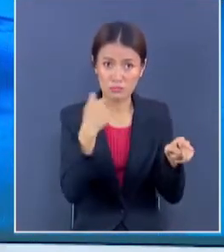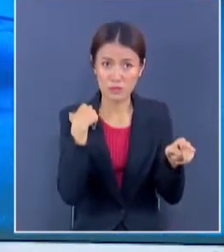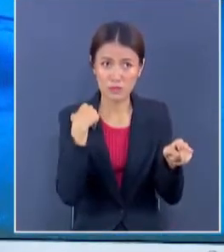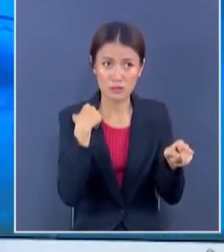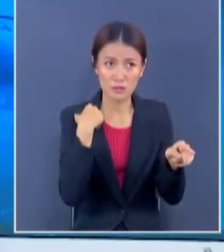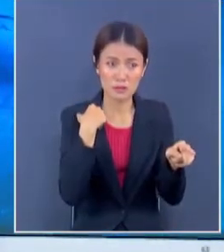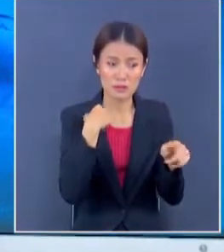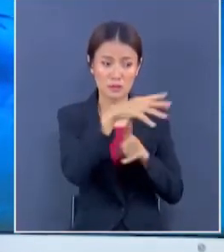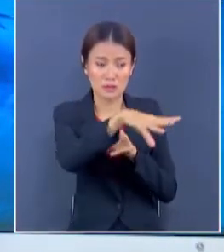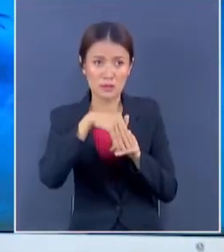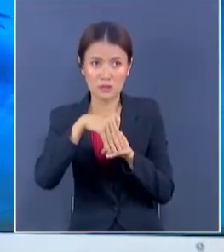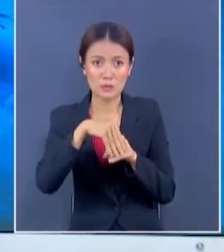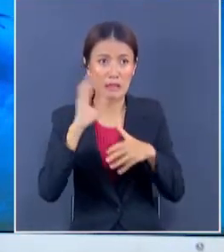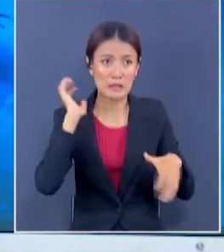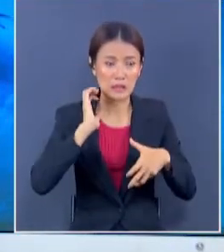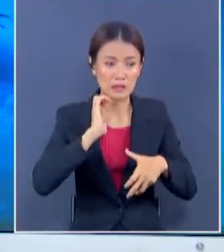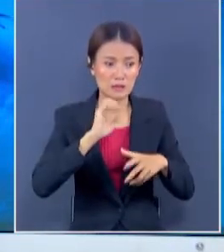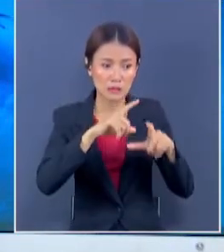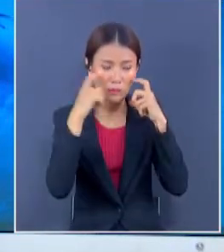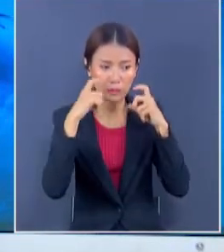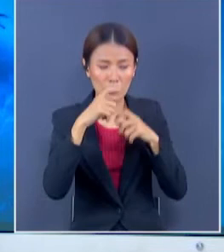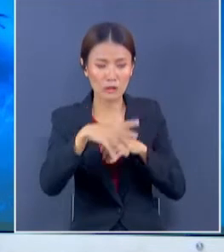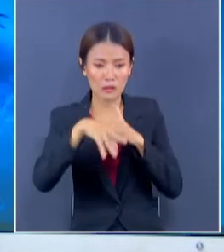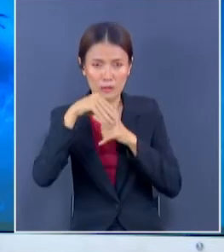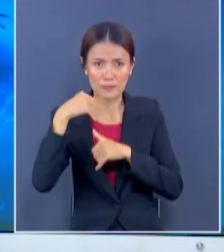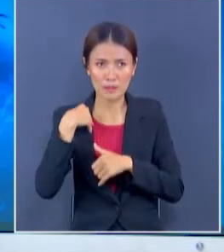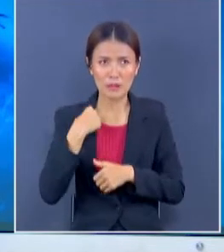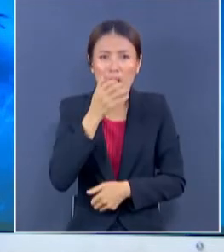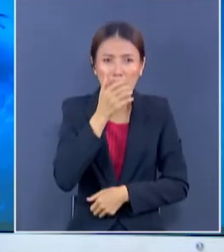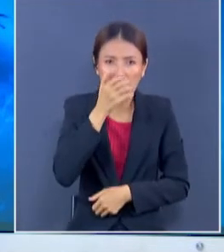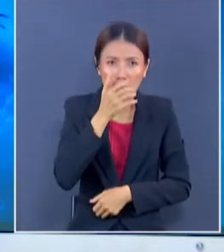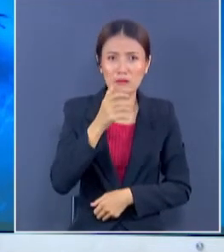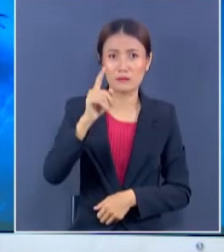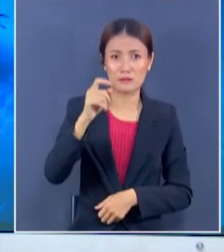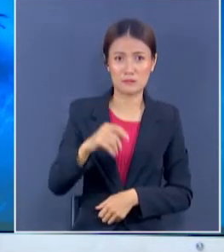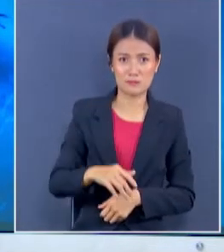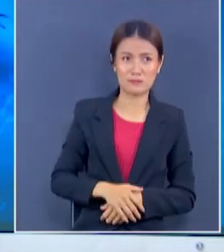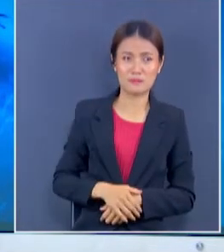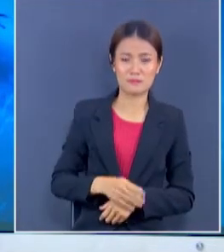ติดเชื้อที่ลิงนะอย่างเงี้ย ก็เป็นข่าว ทิ้งก็ดูแลดีๆหน่อย เดี๋ยวไอ้คอกแคกขึ้นมาแล้วคนไม่ไปให้อา